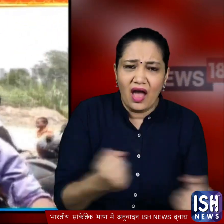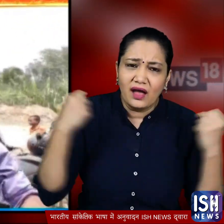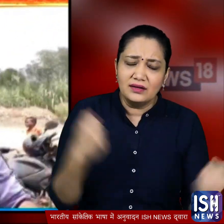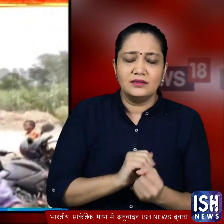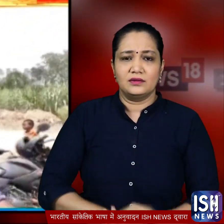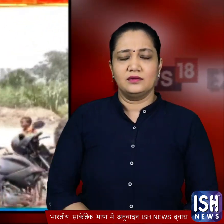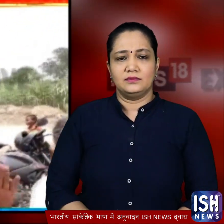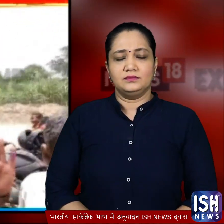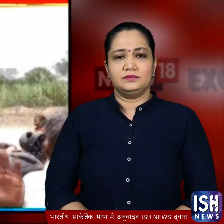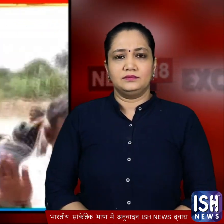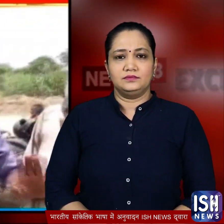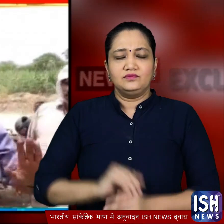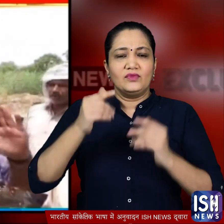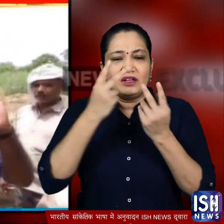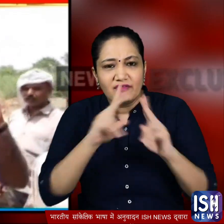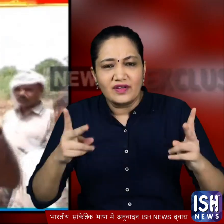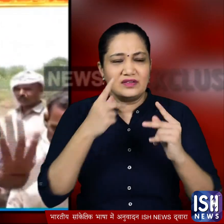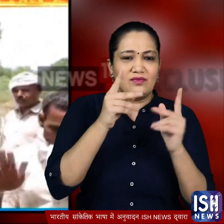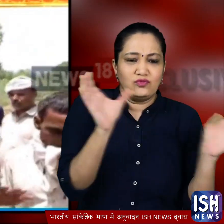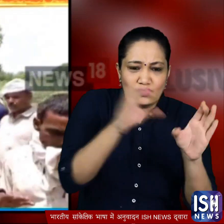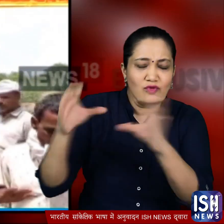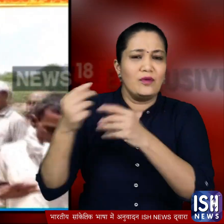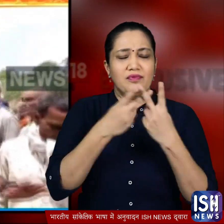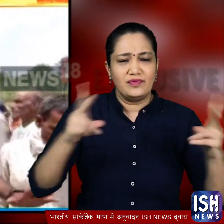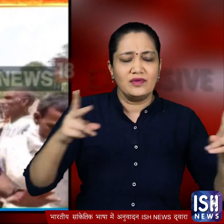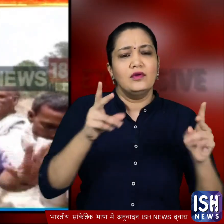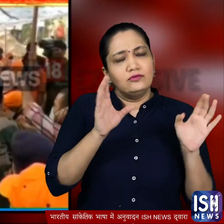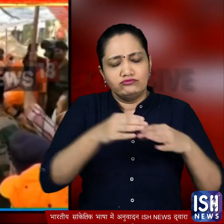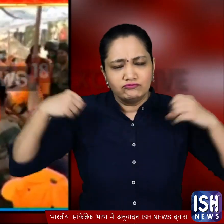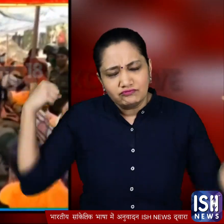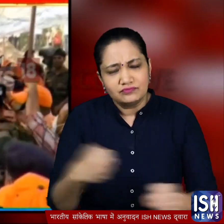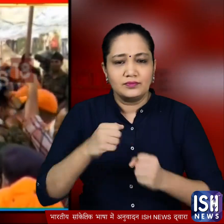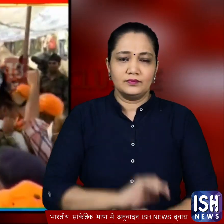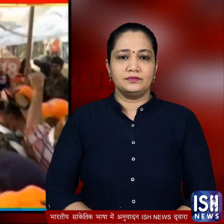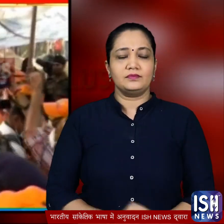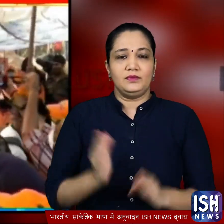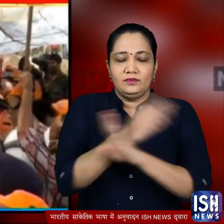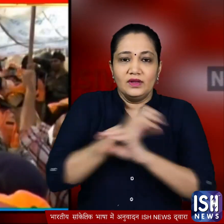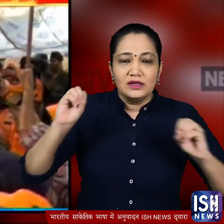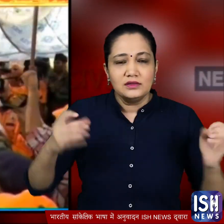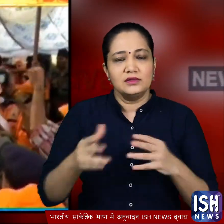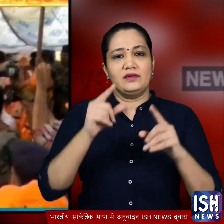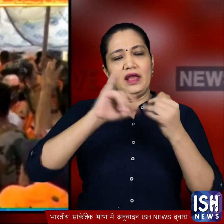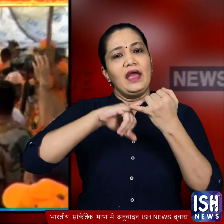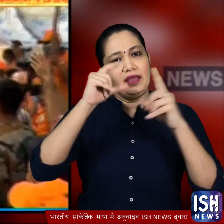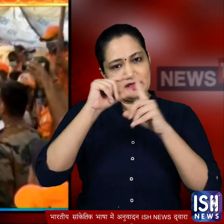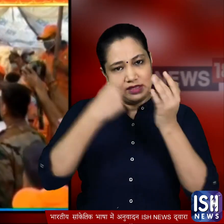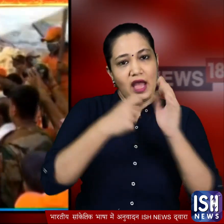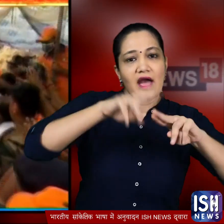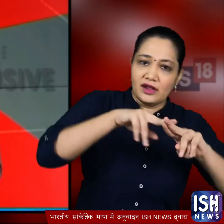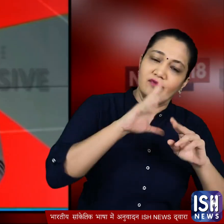तमाम जो सुरक्षा एजेंसियां हैं, जो रेस्क्यू एजेंसियां हैं, उनको लगा दिया गया है। शुरुआत में इस अभियान की कमान एसडीआरएफ की टीम ने